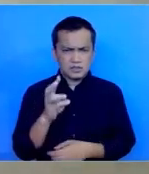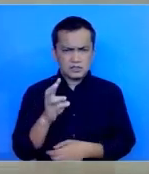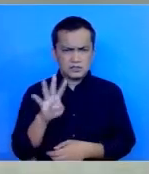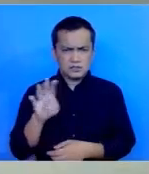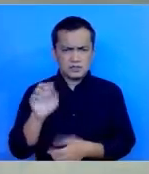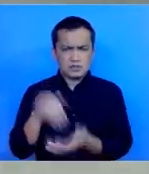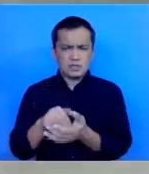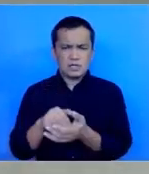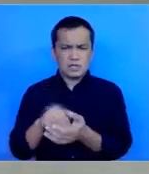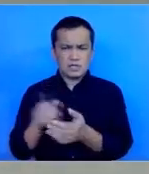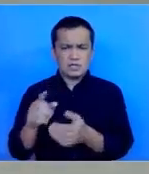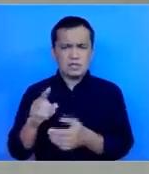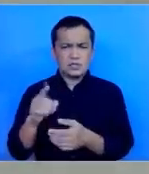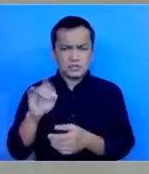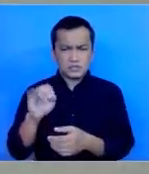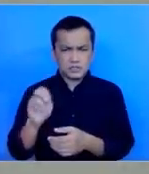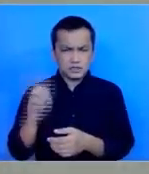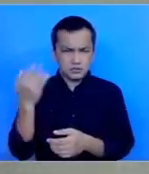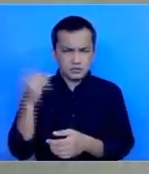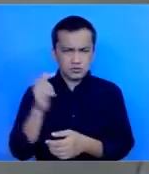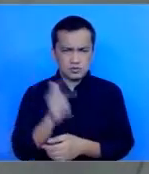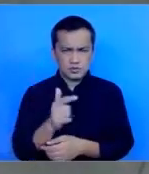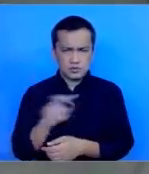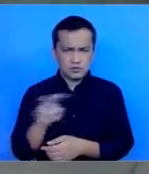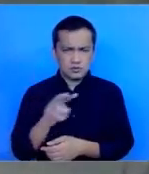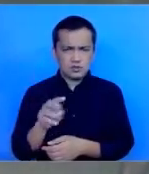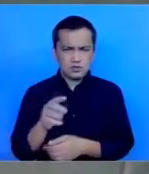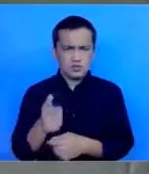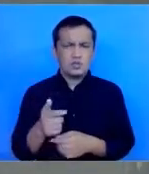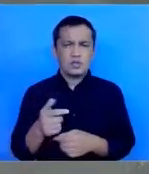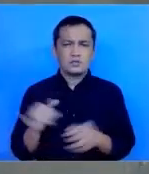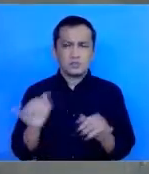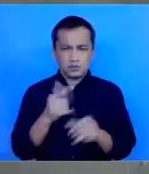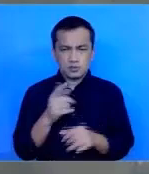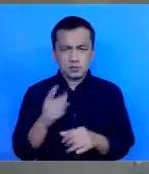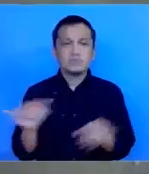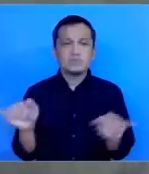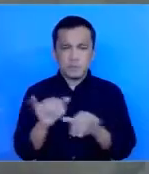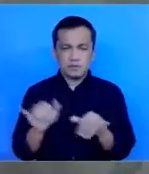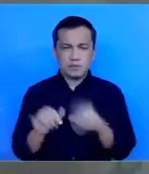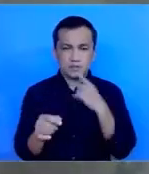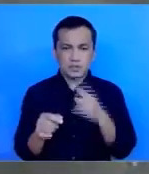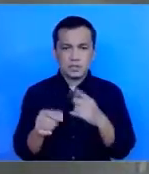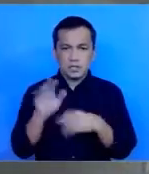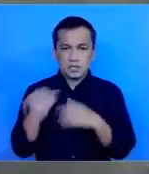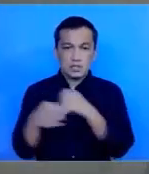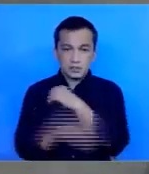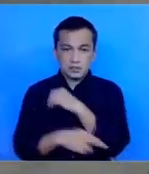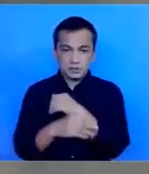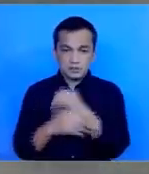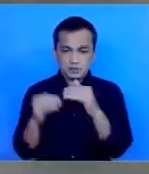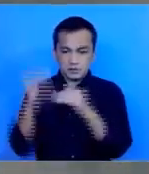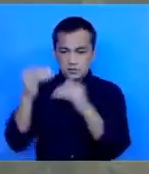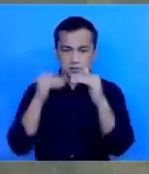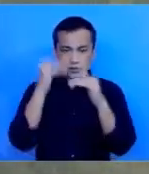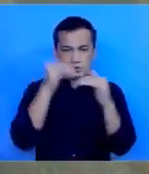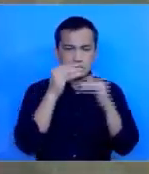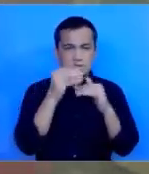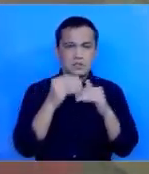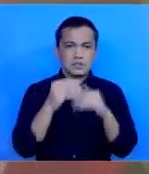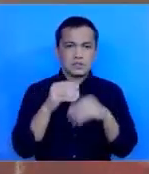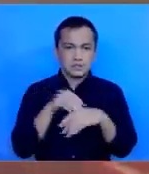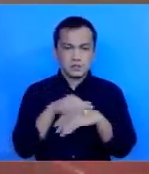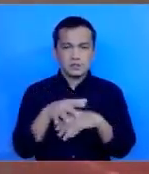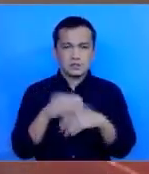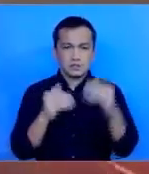doble na yan ang mga kaso noong 2021. Lahat din ng rehiyon sa bansa ang lumagpas na sa kanilang epidemic thresholds, maliban na lang